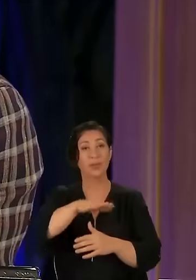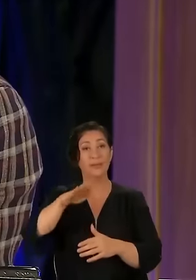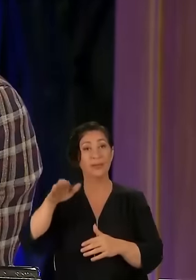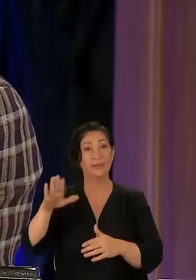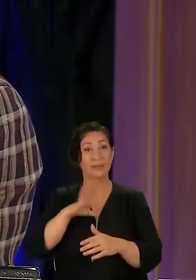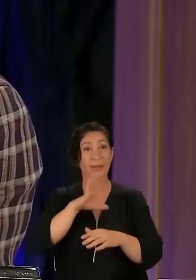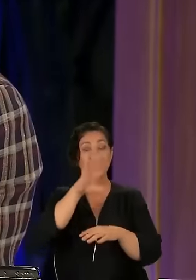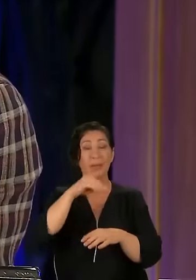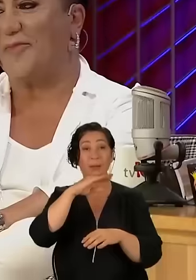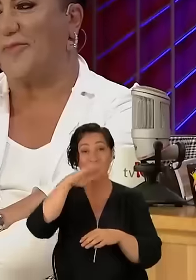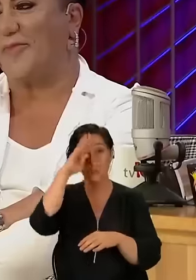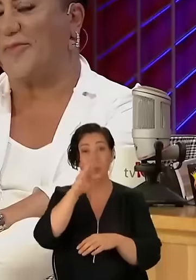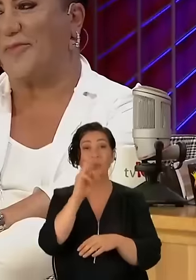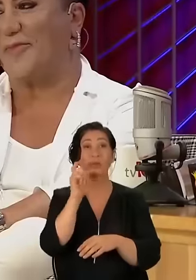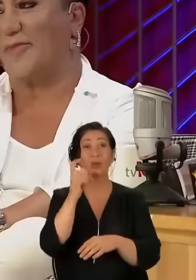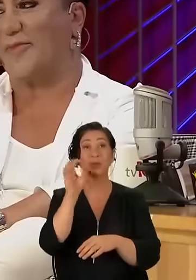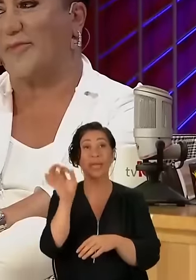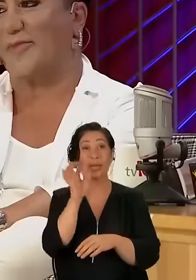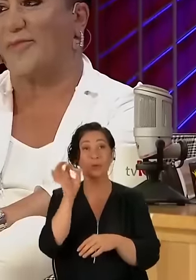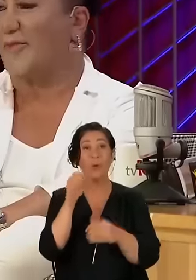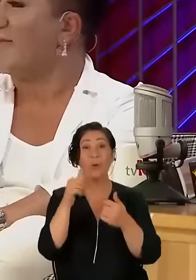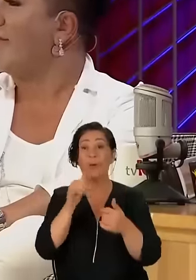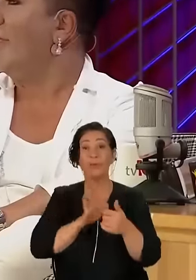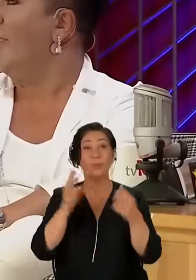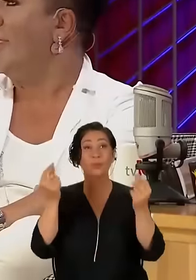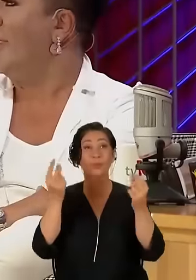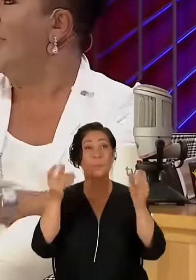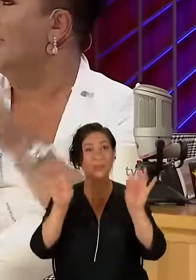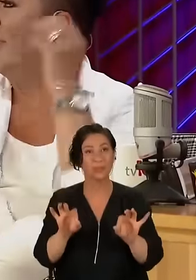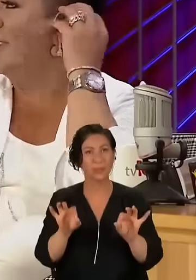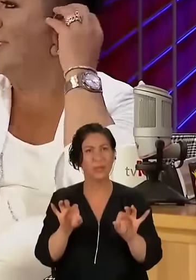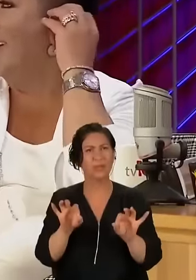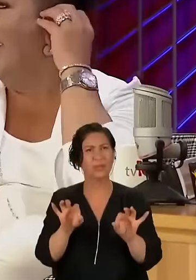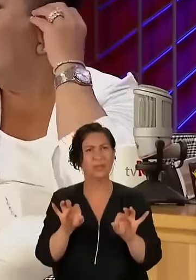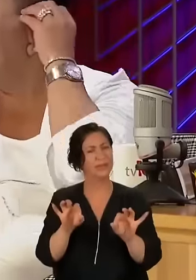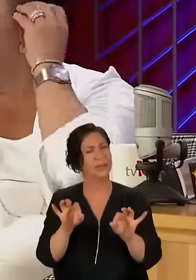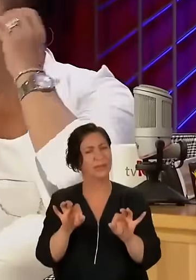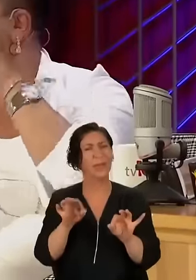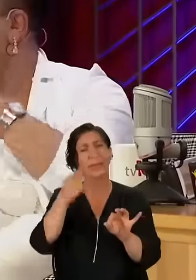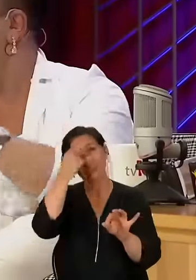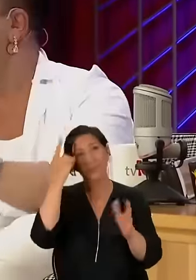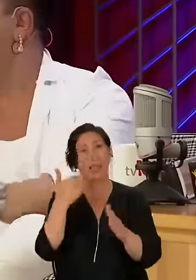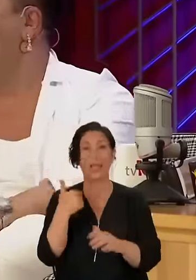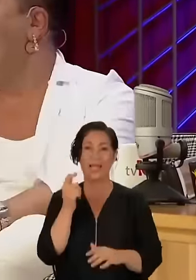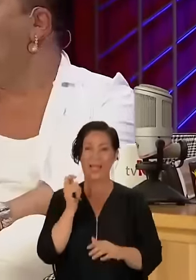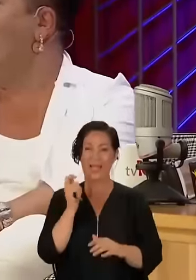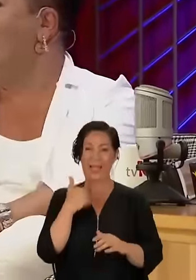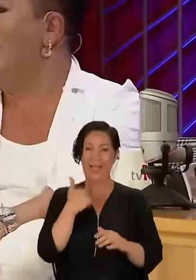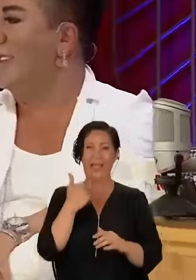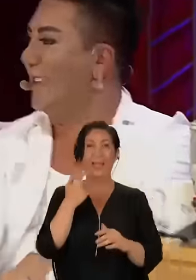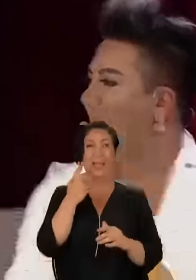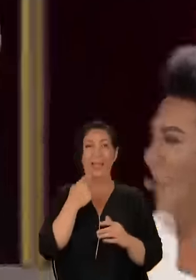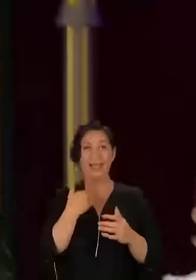var. Maşallah. 9 Eylül'de de oğlumun düğünü başlayacak. Allah nasip ederse. Yani kayınpeder olacağım hocam. Böyle